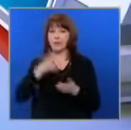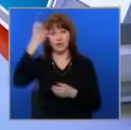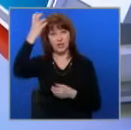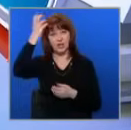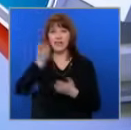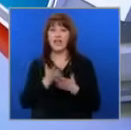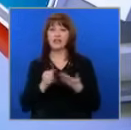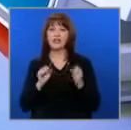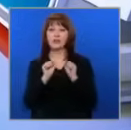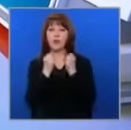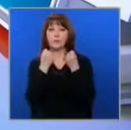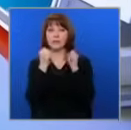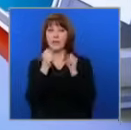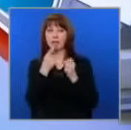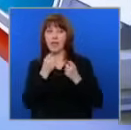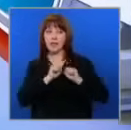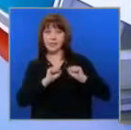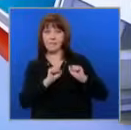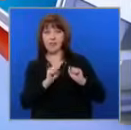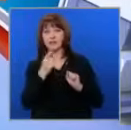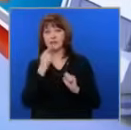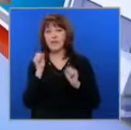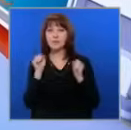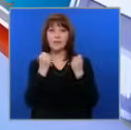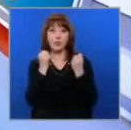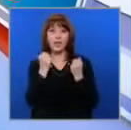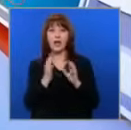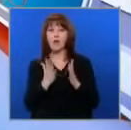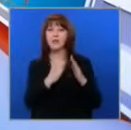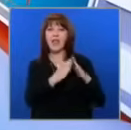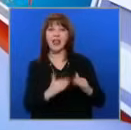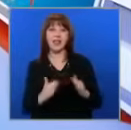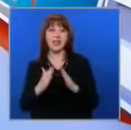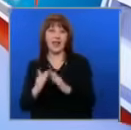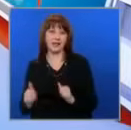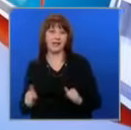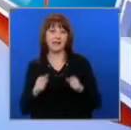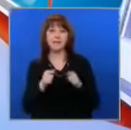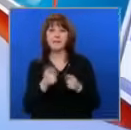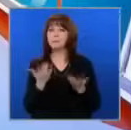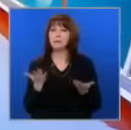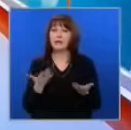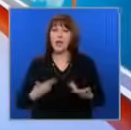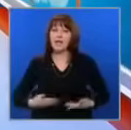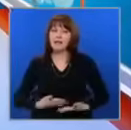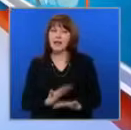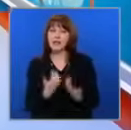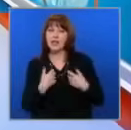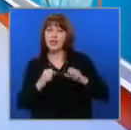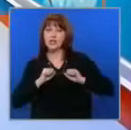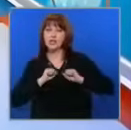от протестиращите. И заплашват с протести. Кои са лагерите в земеделското съсловие и кой какви интереси